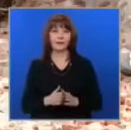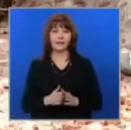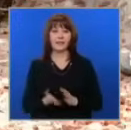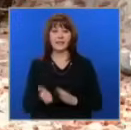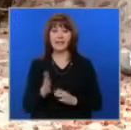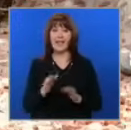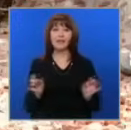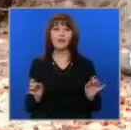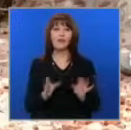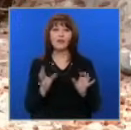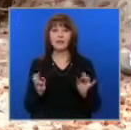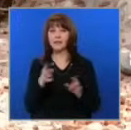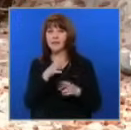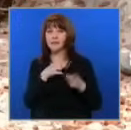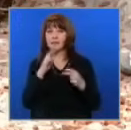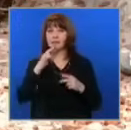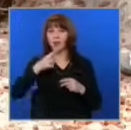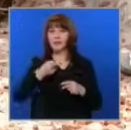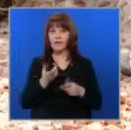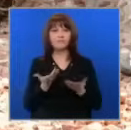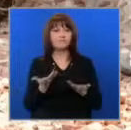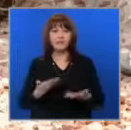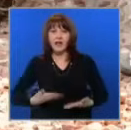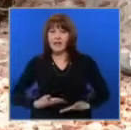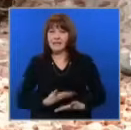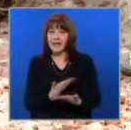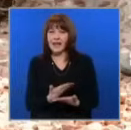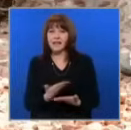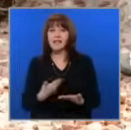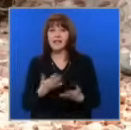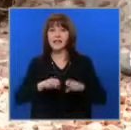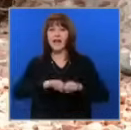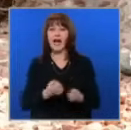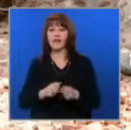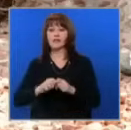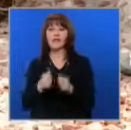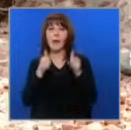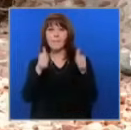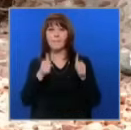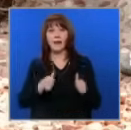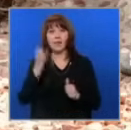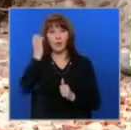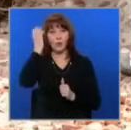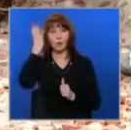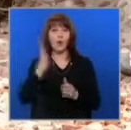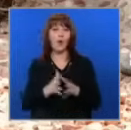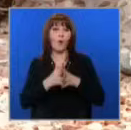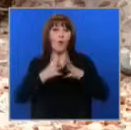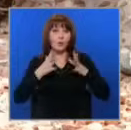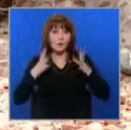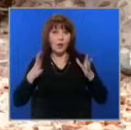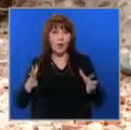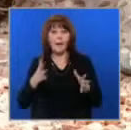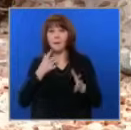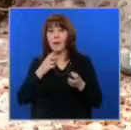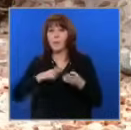След новините търсим отговор на въпросите какви интереси стоят зад разрушаването на паметници на културата. Колко са големи пробойните в